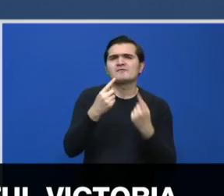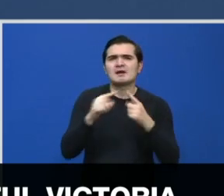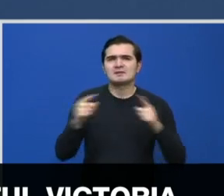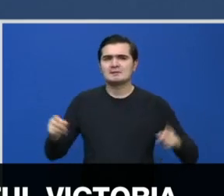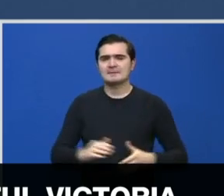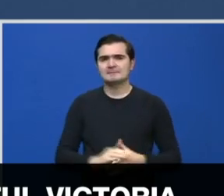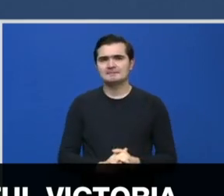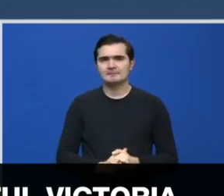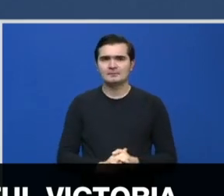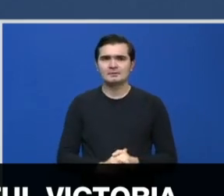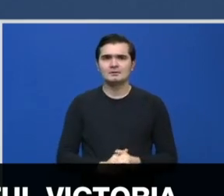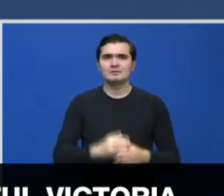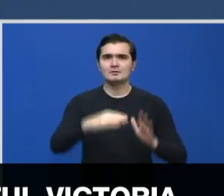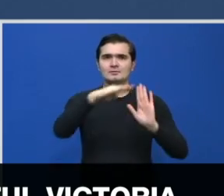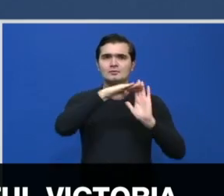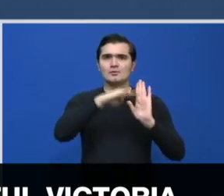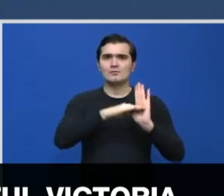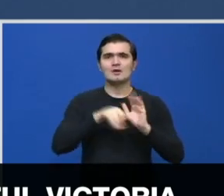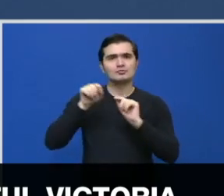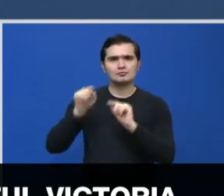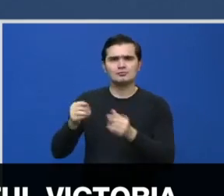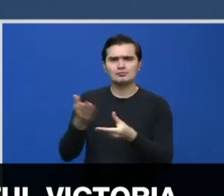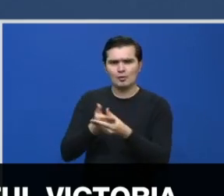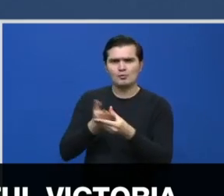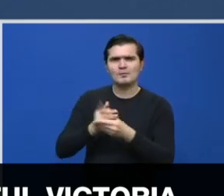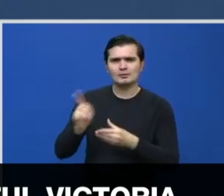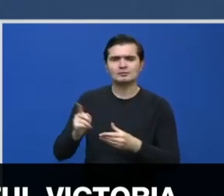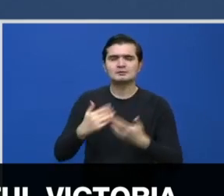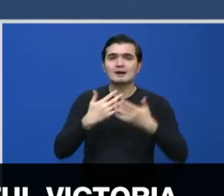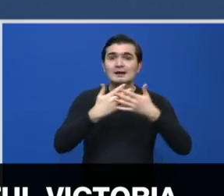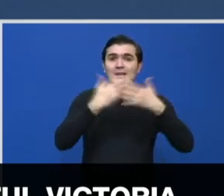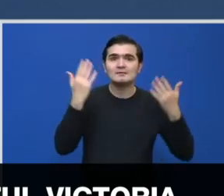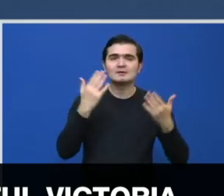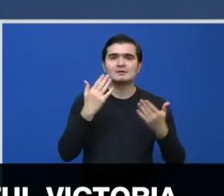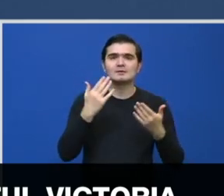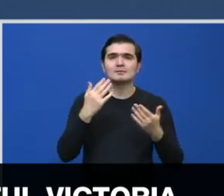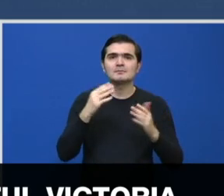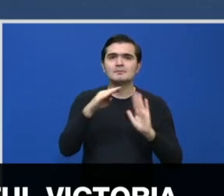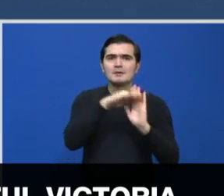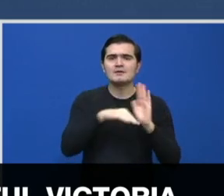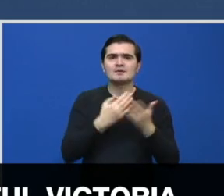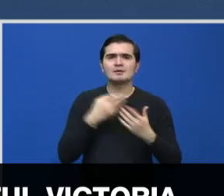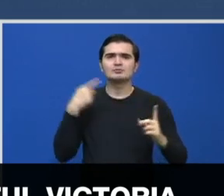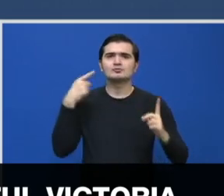anume actul normativ clarifică prevederi cu scopul de a crește,